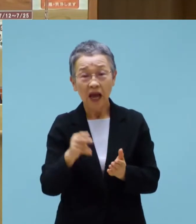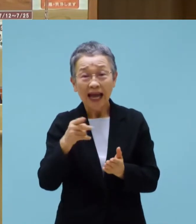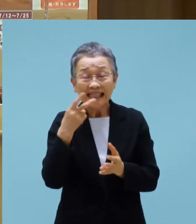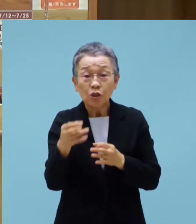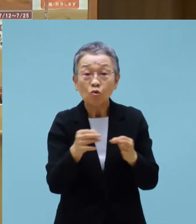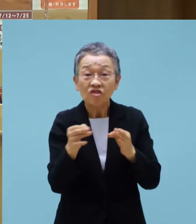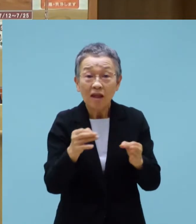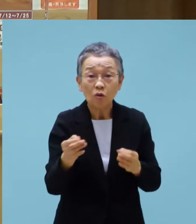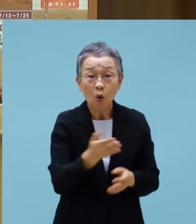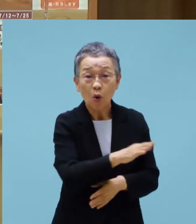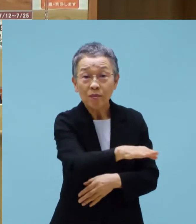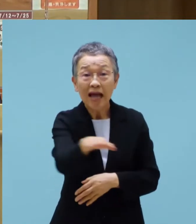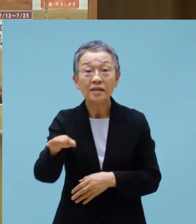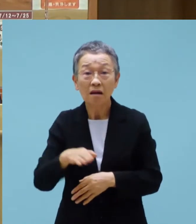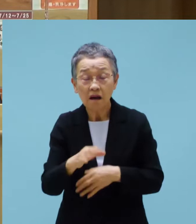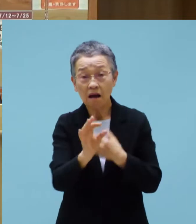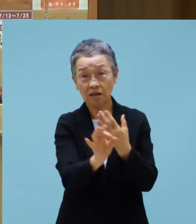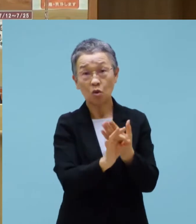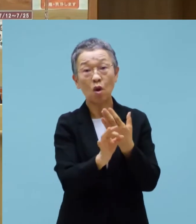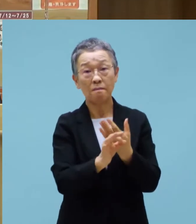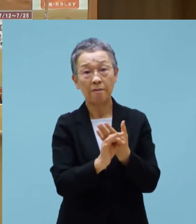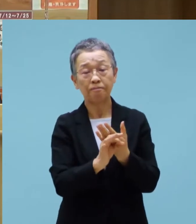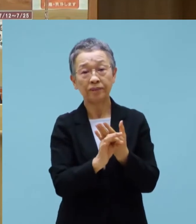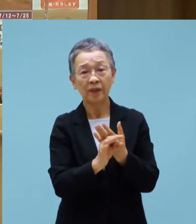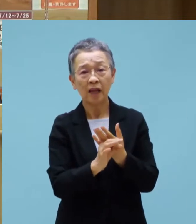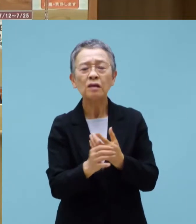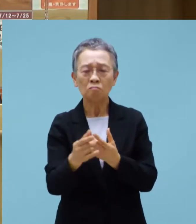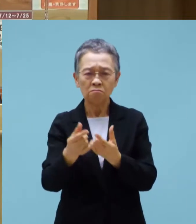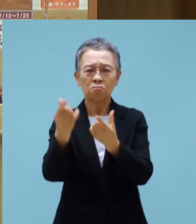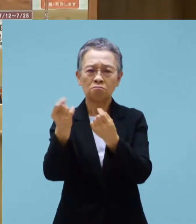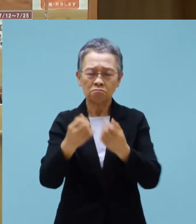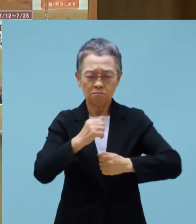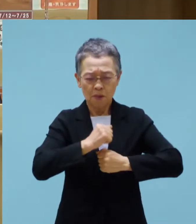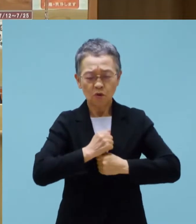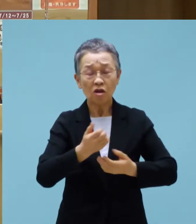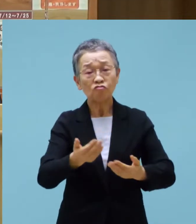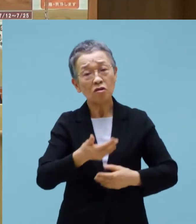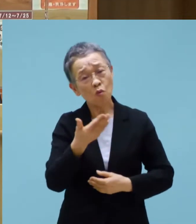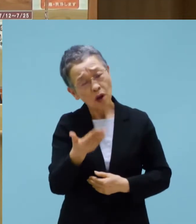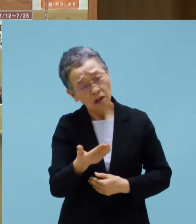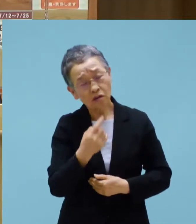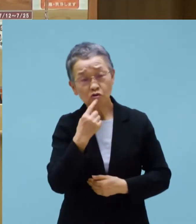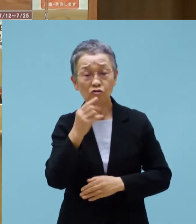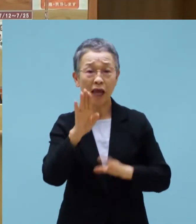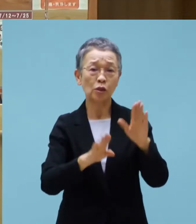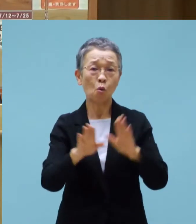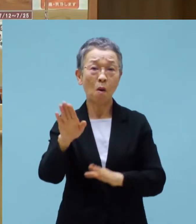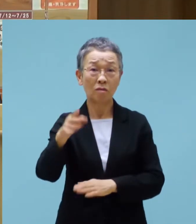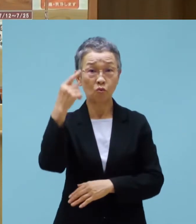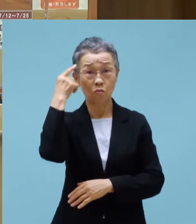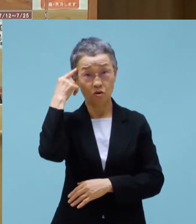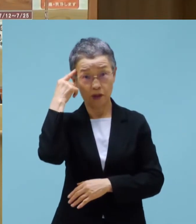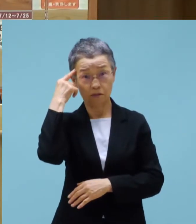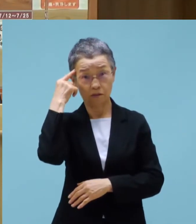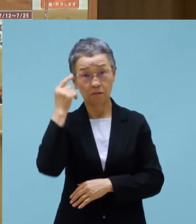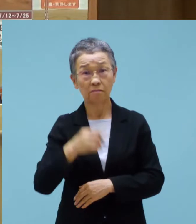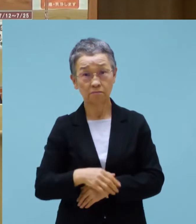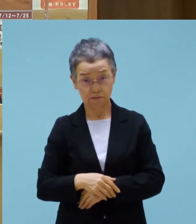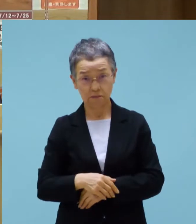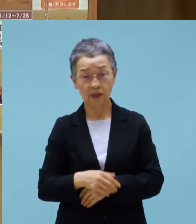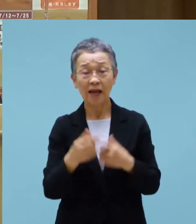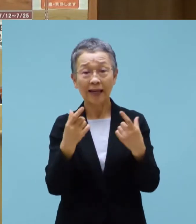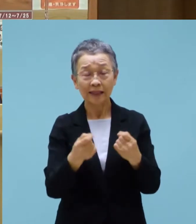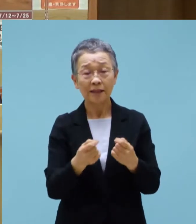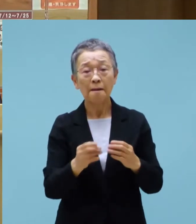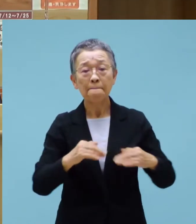が例えば従ってくださるのかどうかっていうのも現実的にあるんじゃないかと思ってます。やはり例えばまん延防止